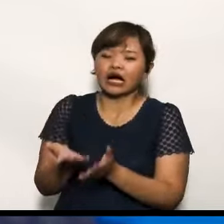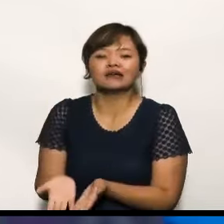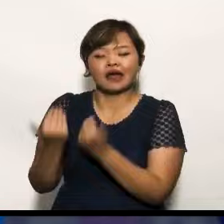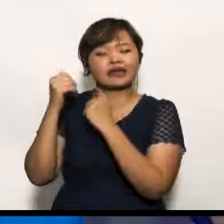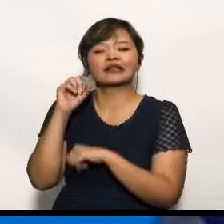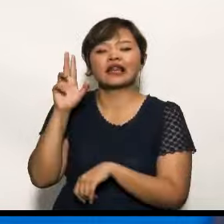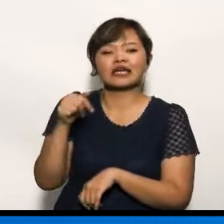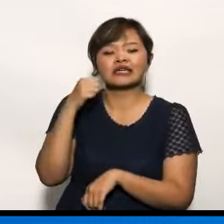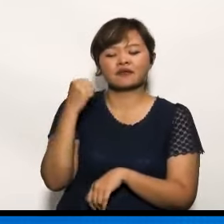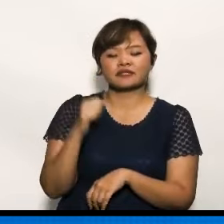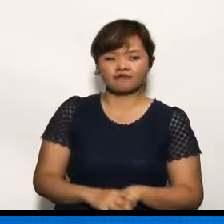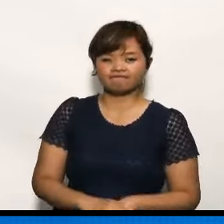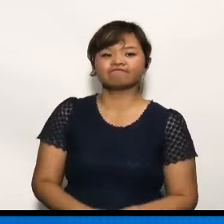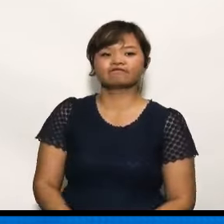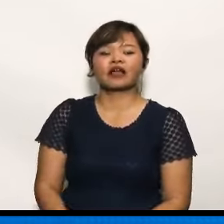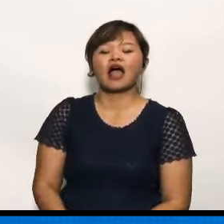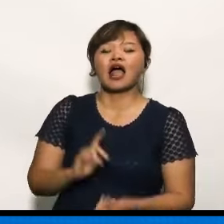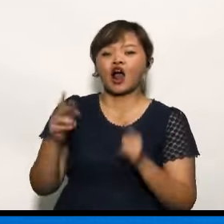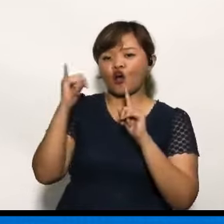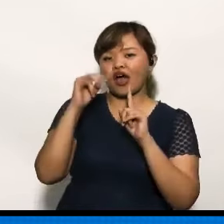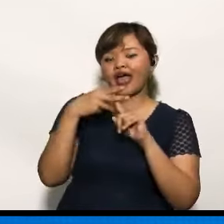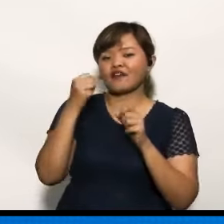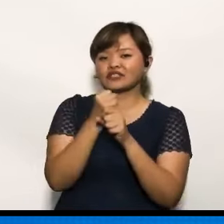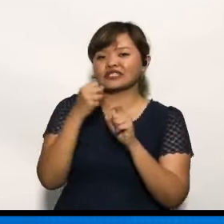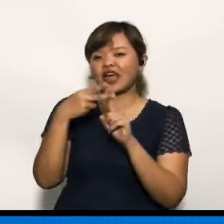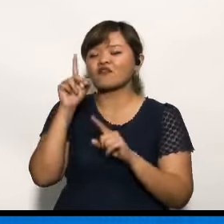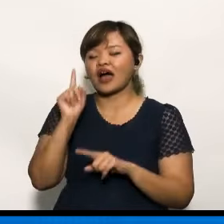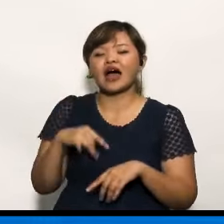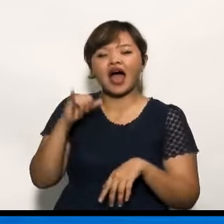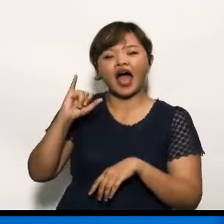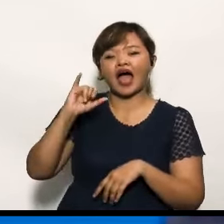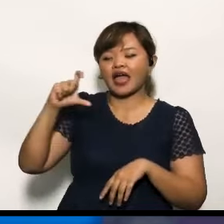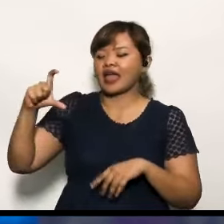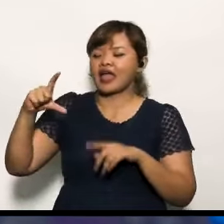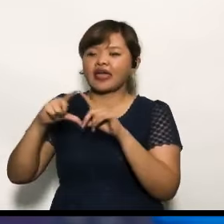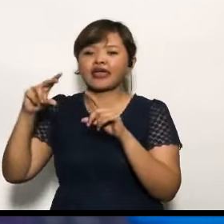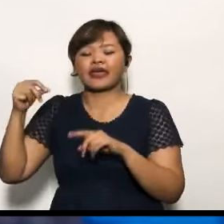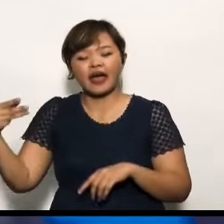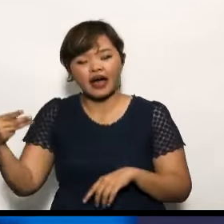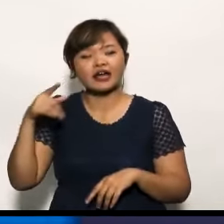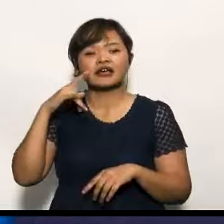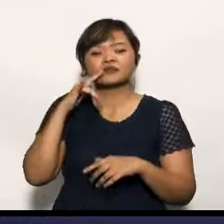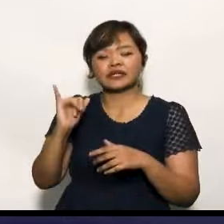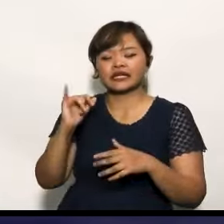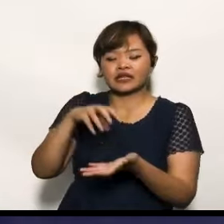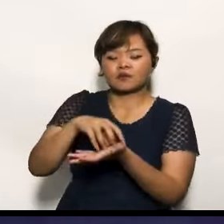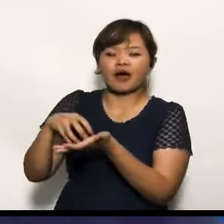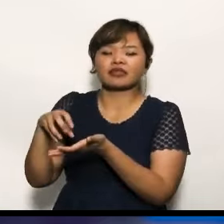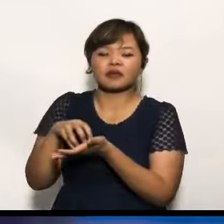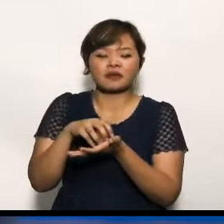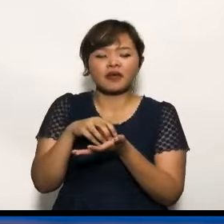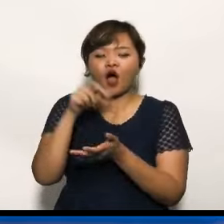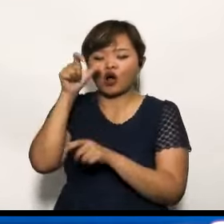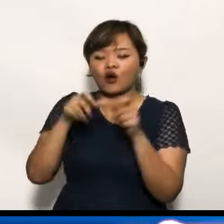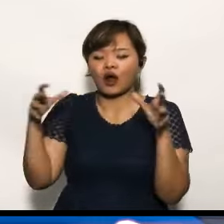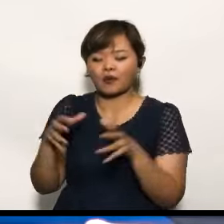care. Katakan bersama-sama, I care. I care adalah tempat di mana orang-orang berkumpul, tempat di mana